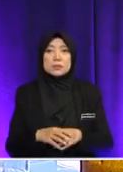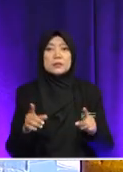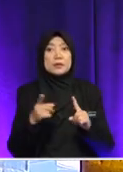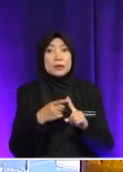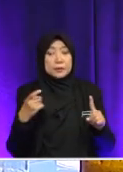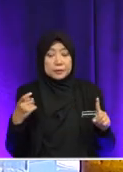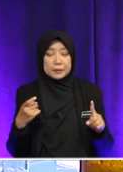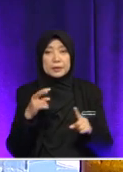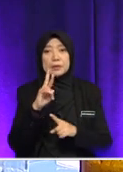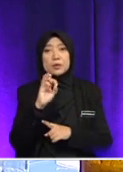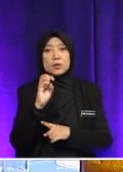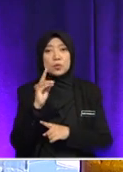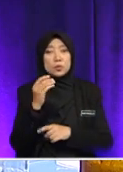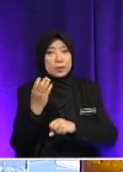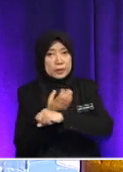sebatang